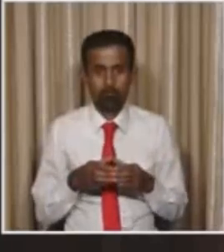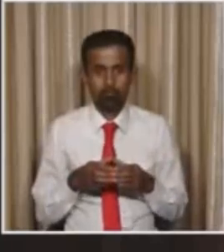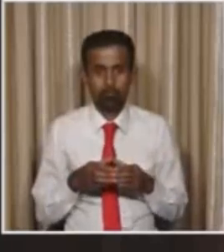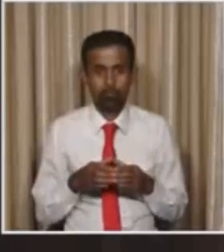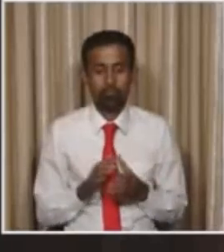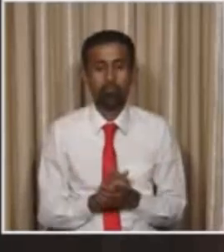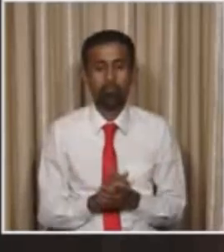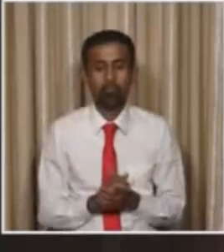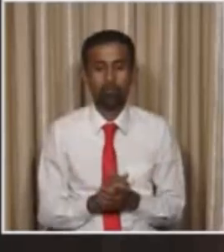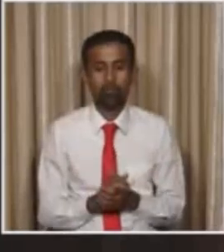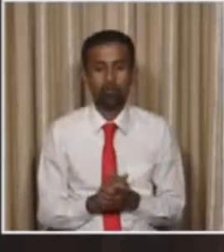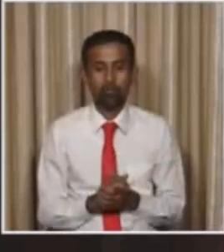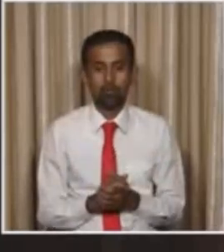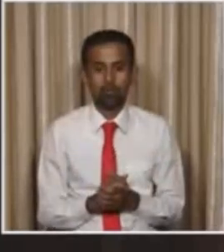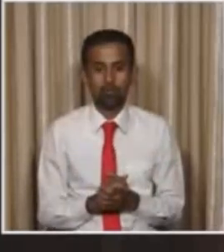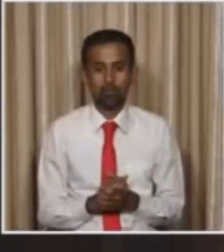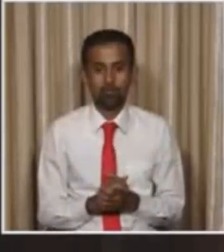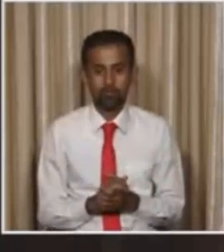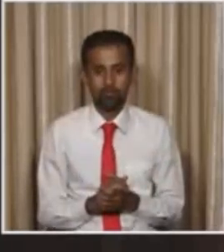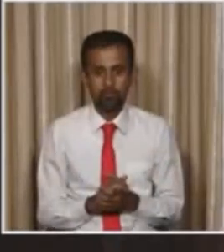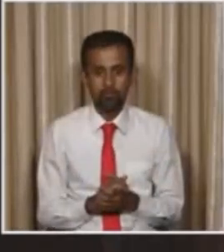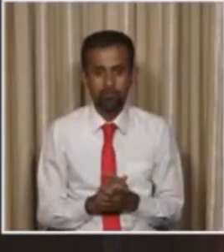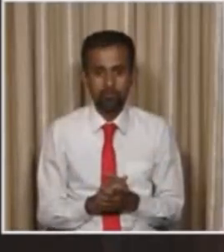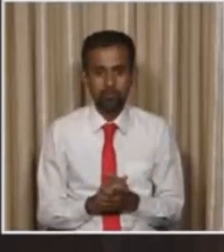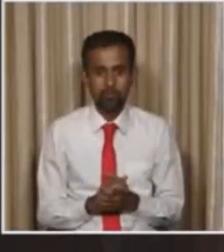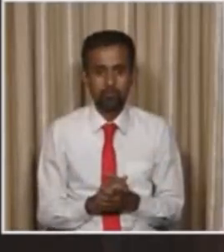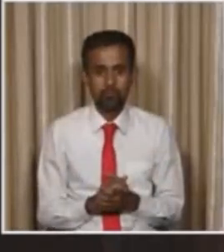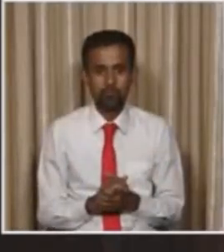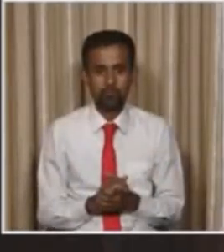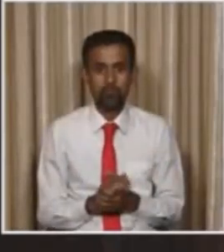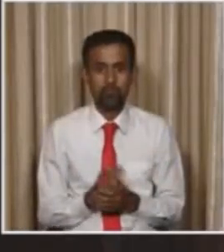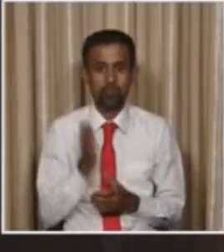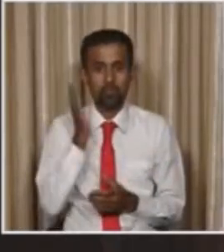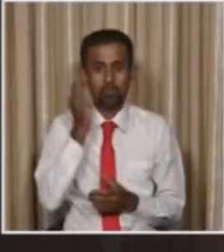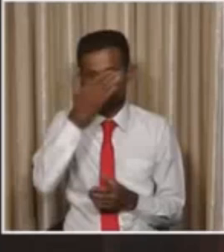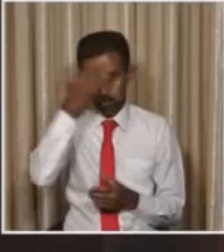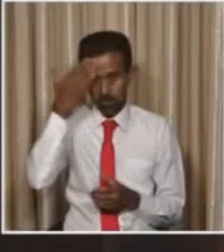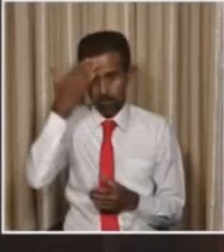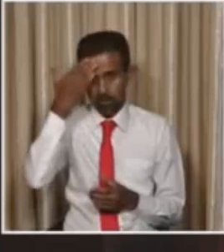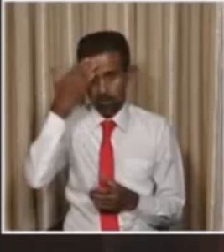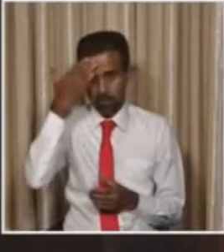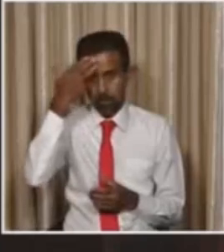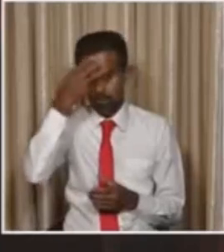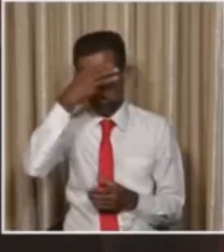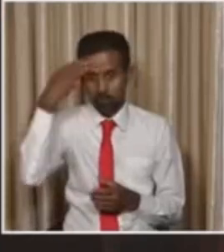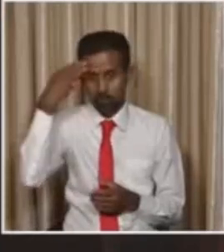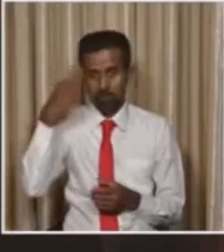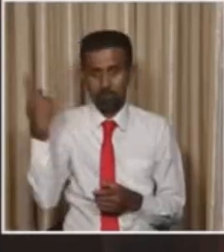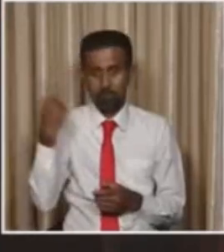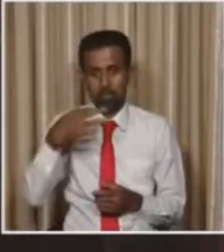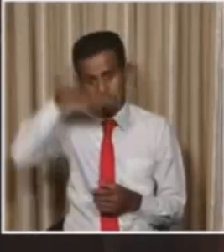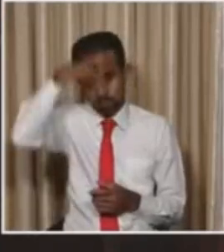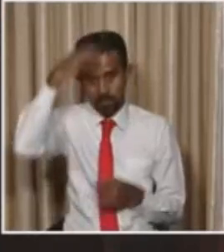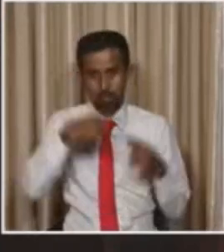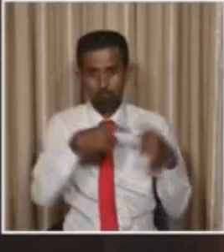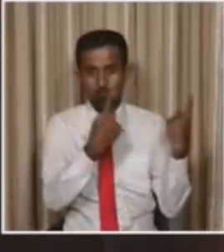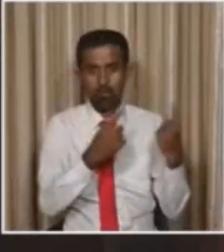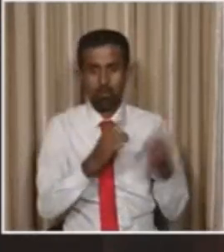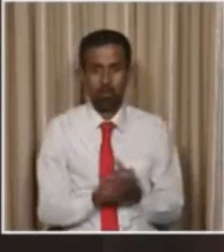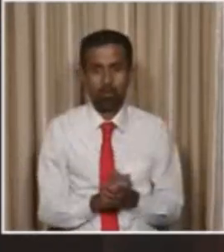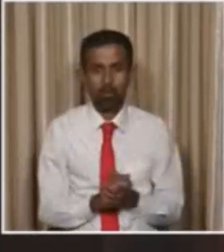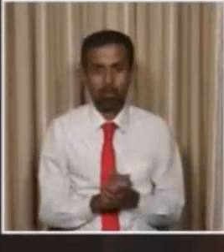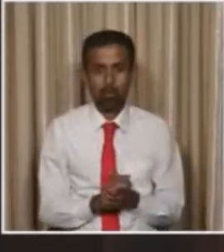மே மே மே இங்கிலி தெமலெங் தெமலெங் தெமலெங் தெமலெங் எக்காய் சிங்களெங் எக்காய் மே